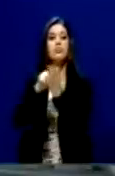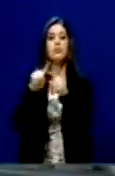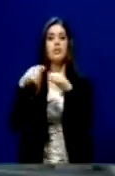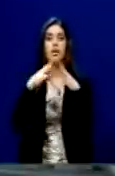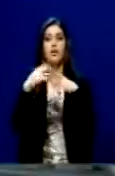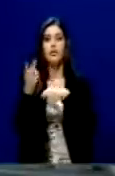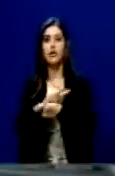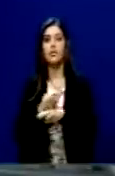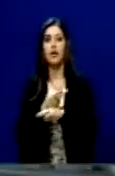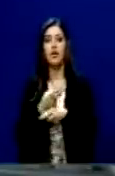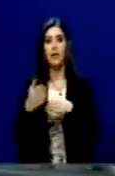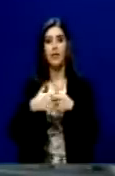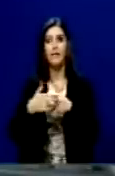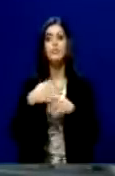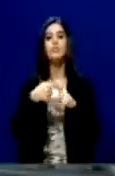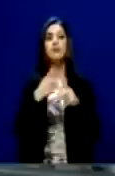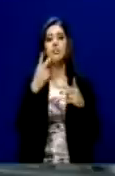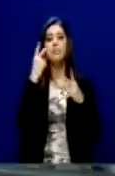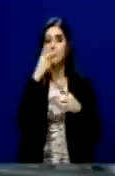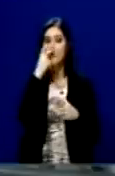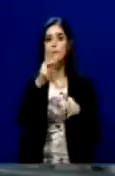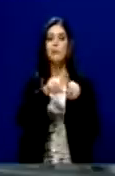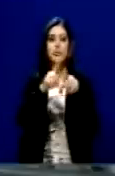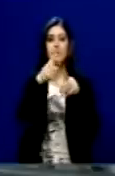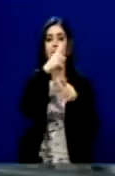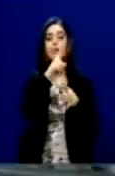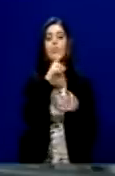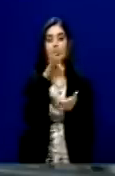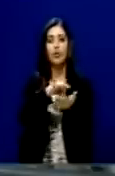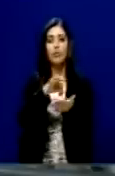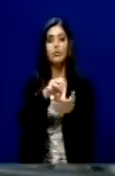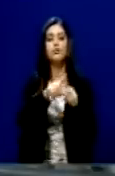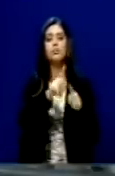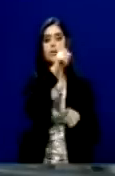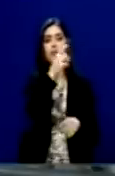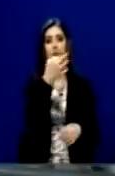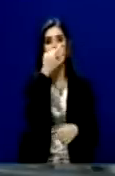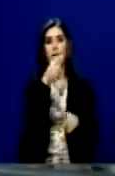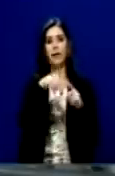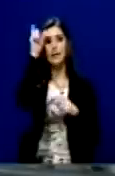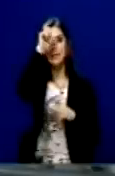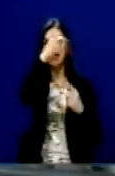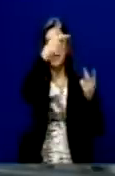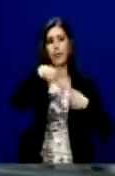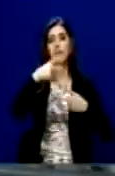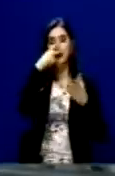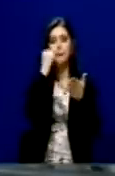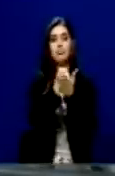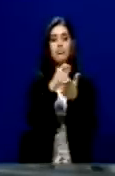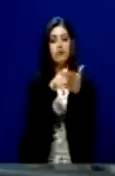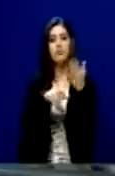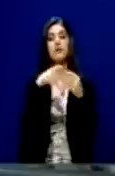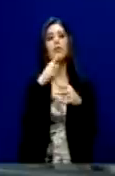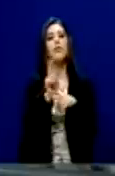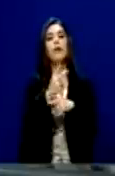që cilësia e farës e importuar nga Serbia të mos përputhet me të dhëna të shënuara në etiket,